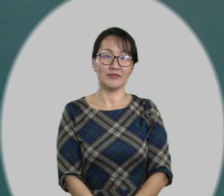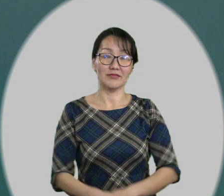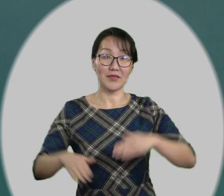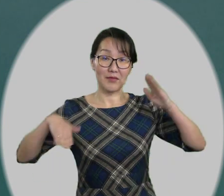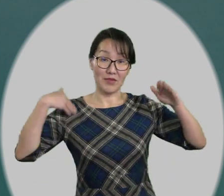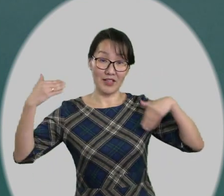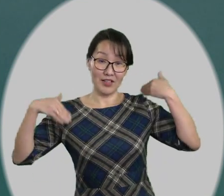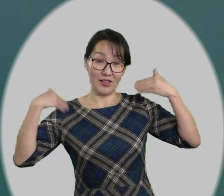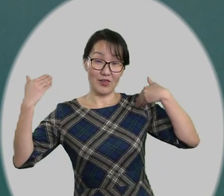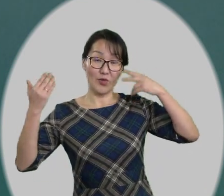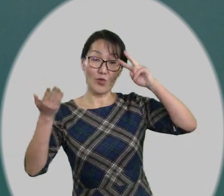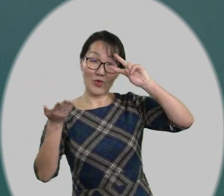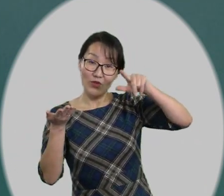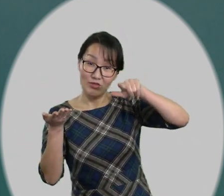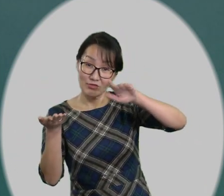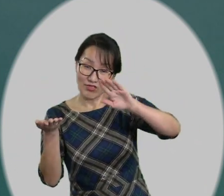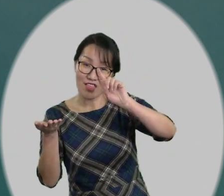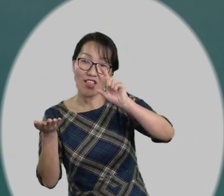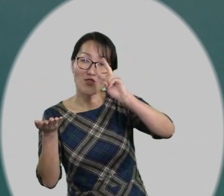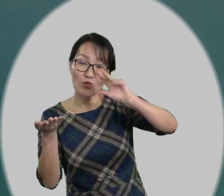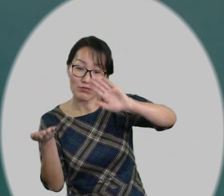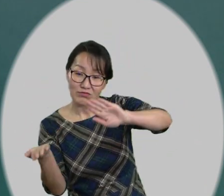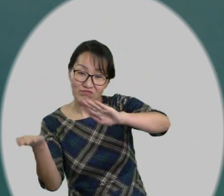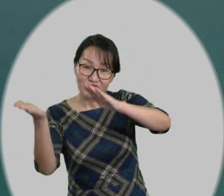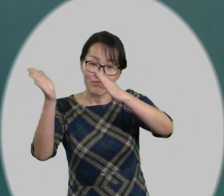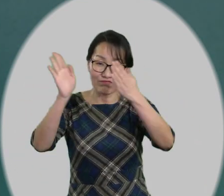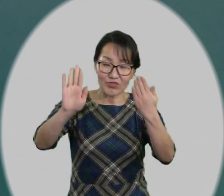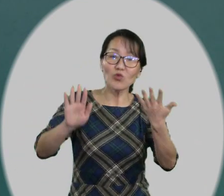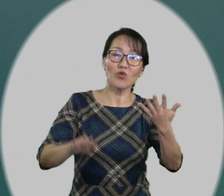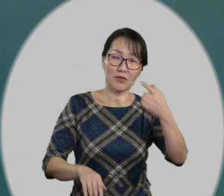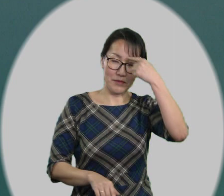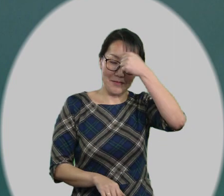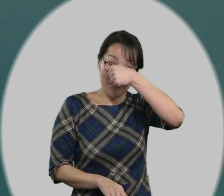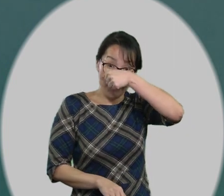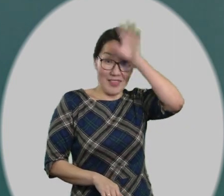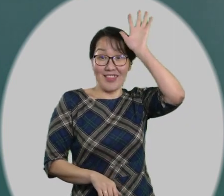За баярлах гэдэг үг маань хэл зүгээр илэрхийлвэл магнат энийх.